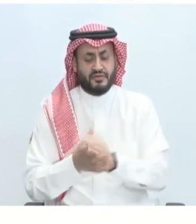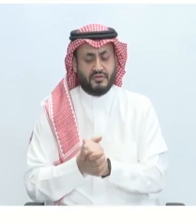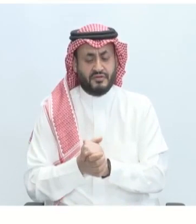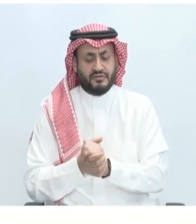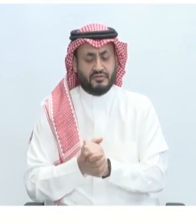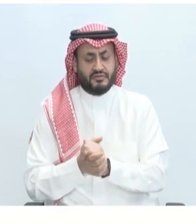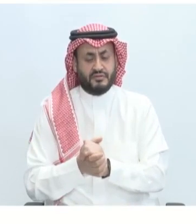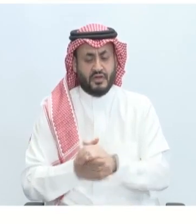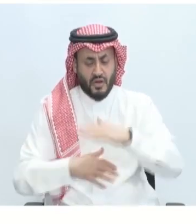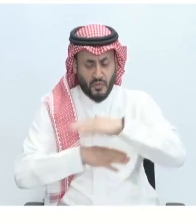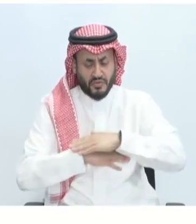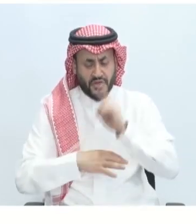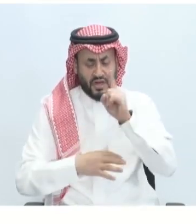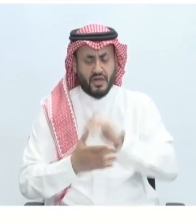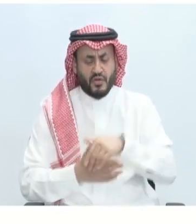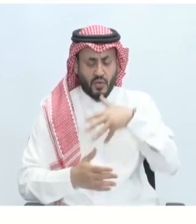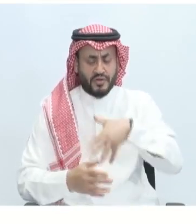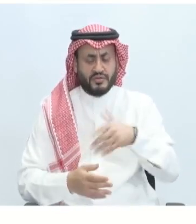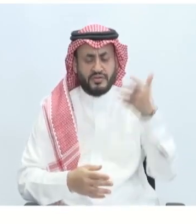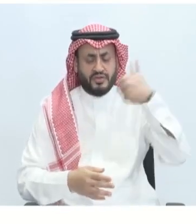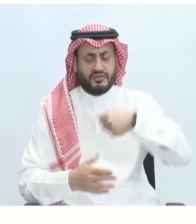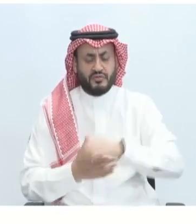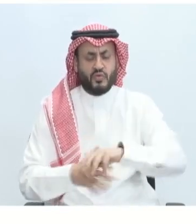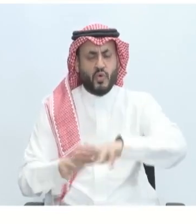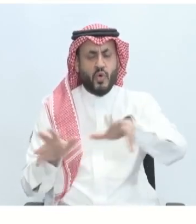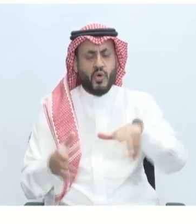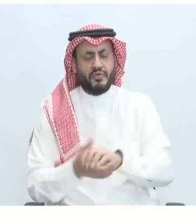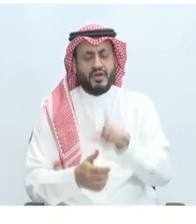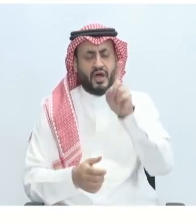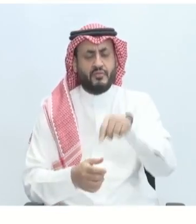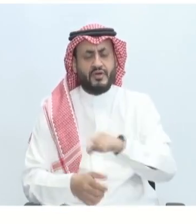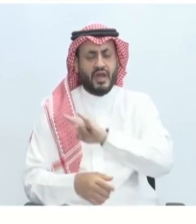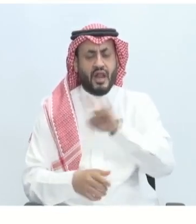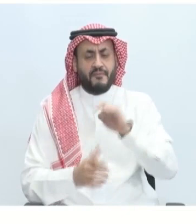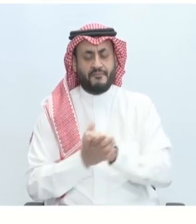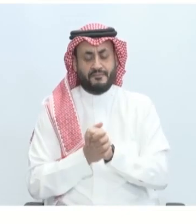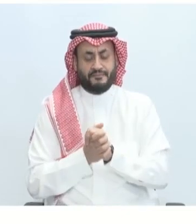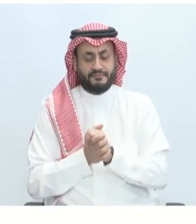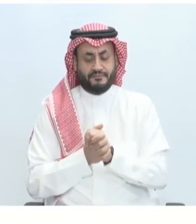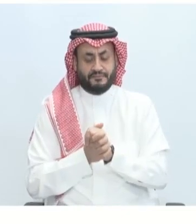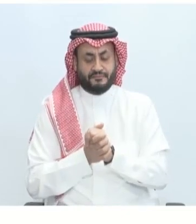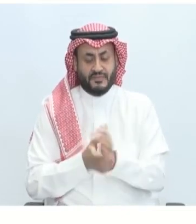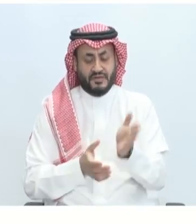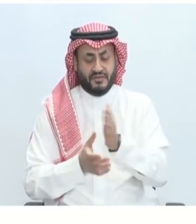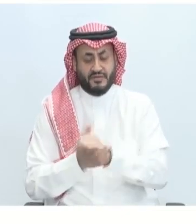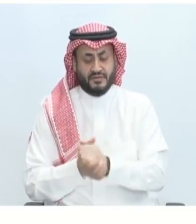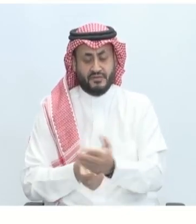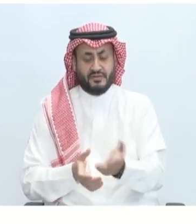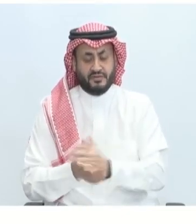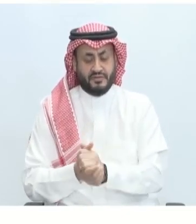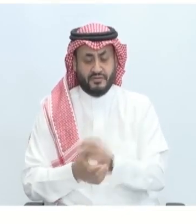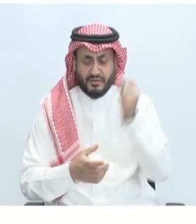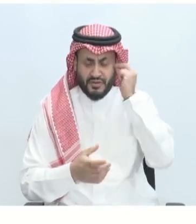س نطيع الله تعالى ورسوله صلى الله عليه وسلم في كل امر ونهي وايضا سنخت درسنا